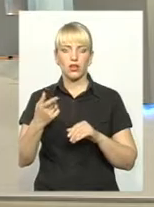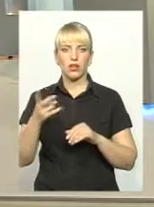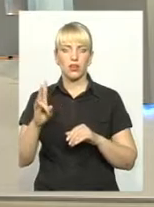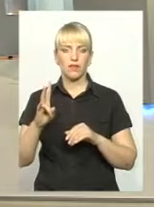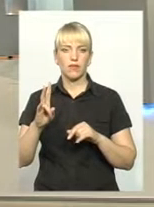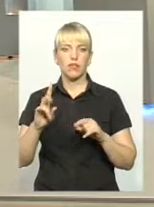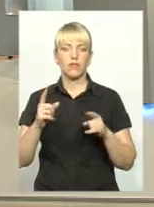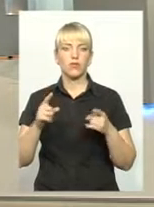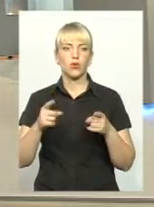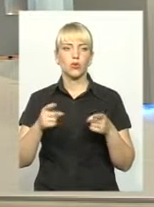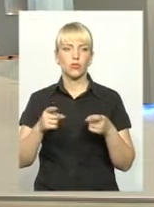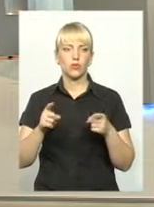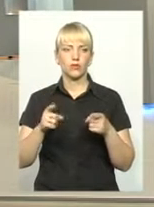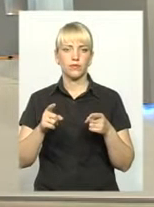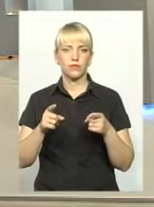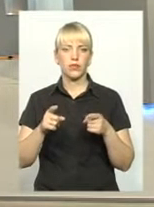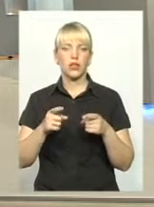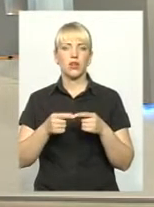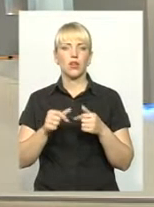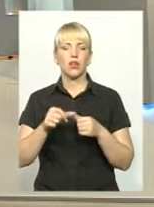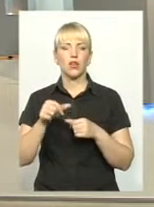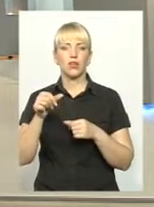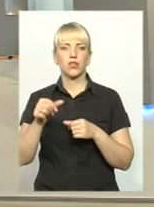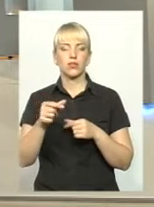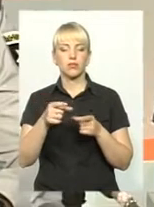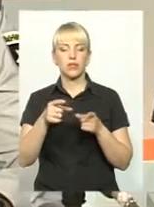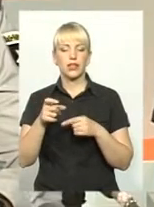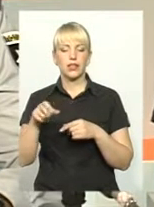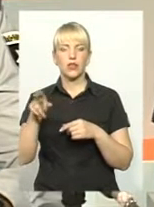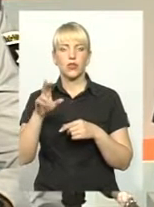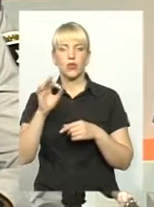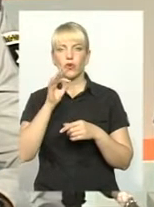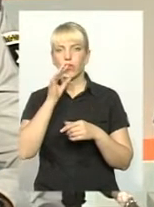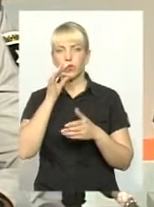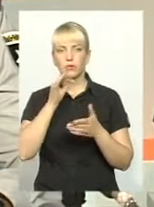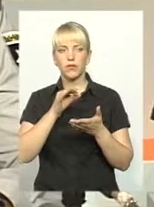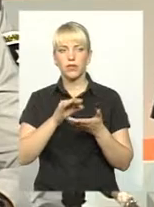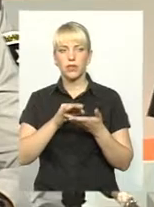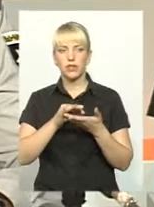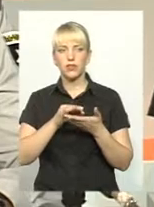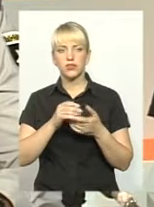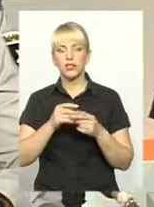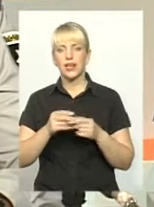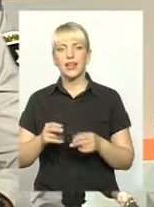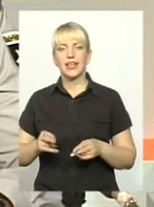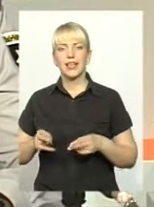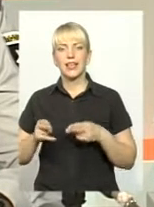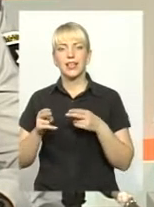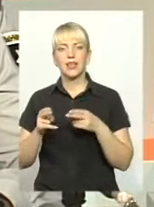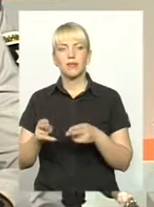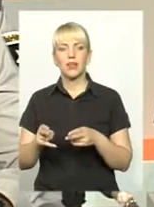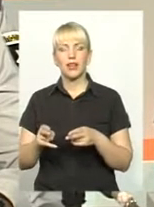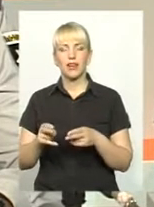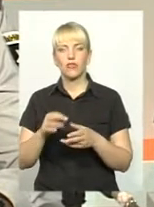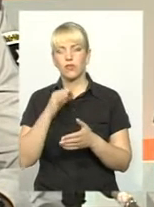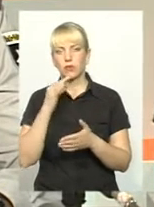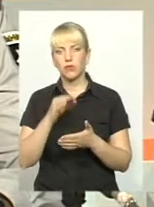Тому, крім притягнення до адміністративної відповідальності, кримінальної відповідальності за порушення теж